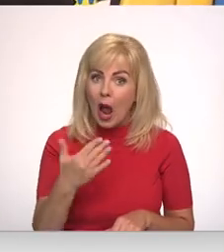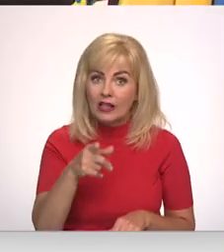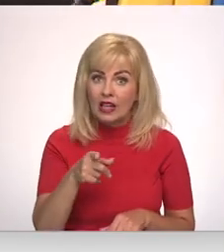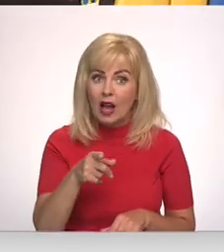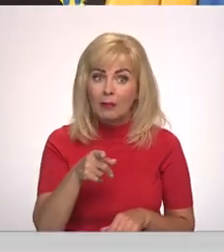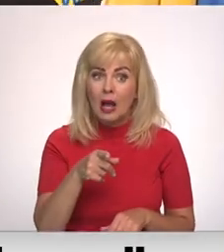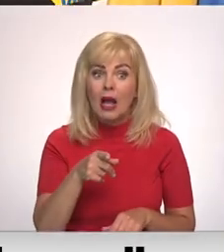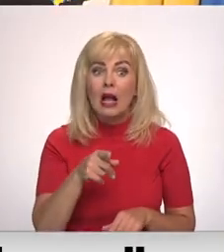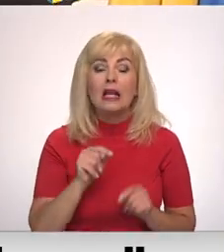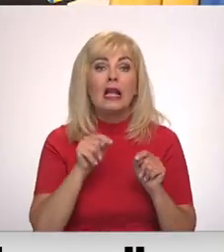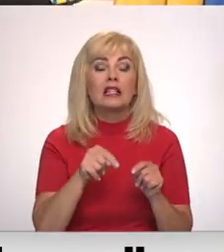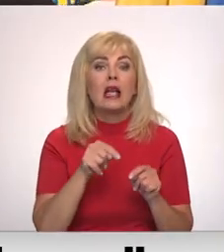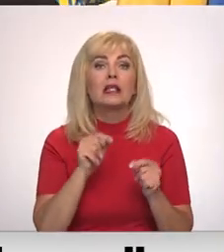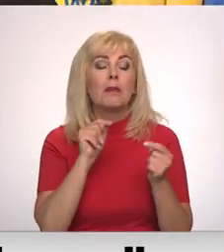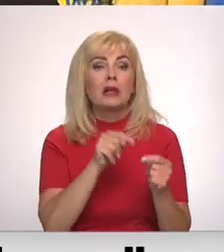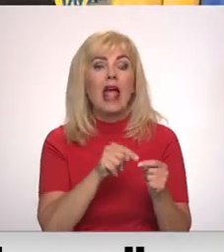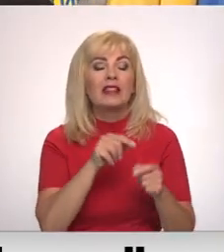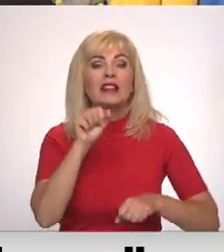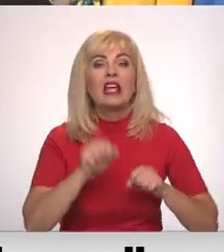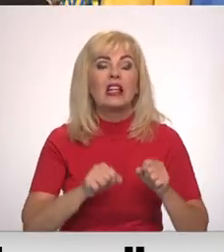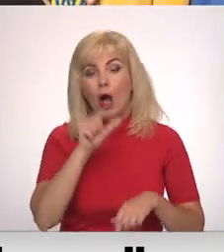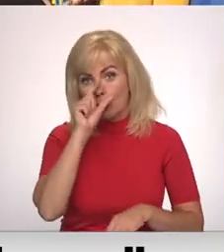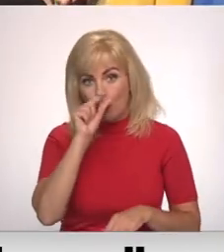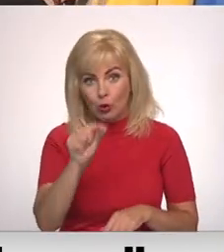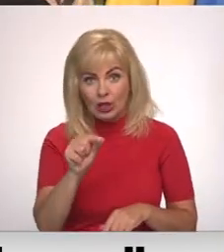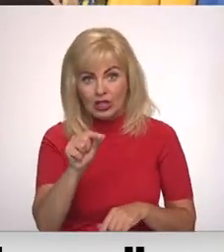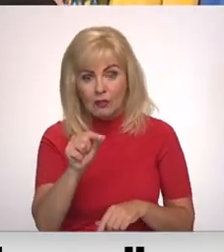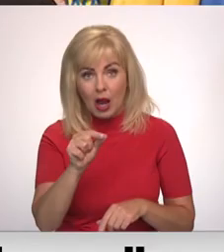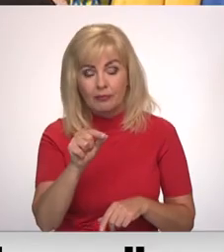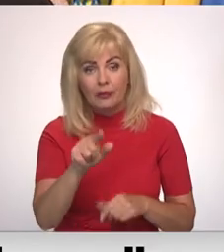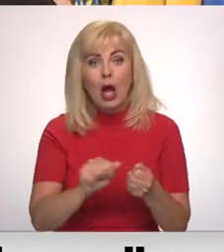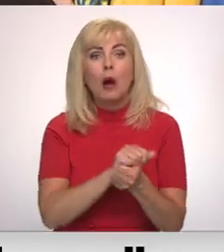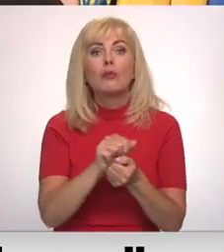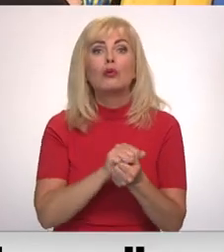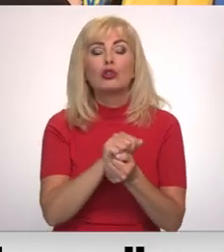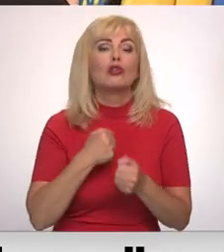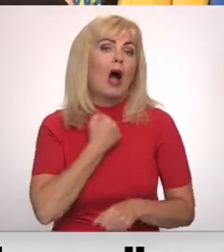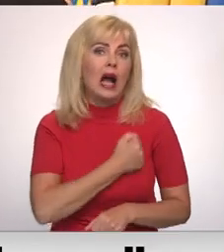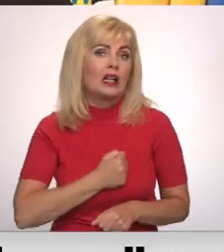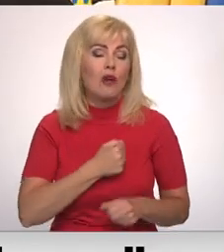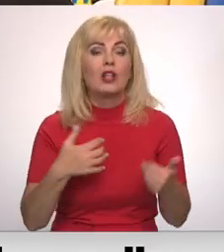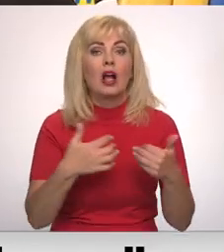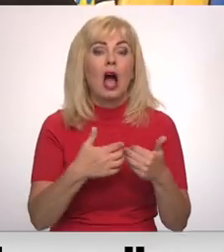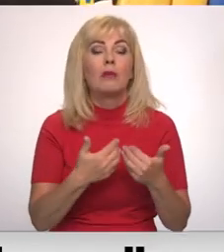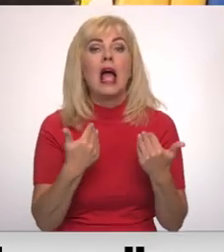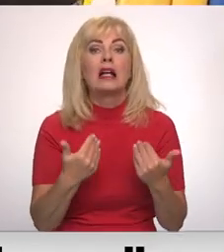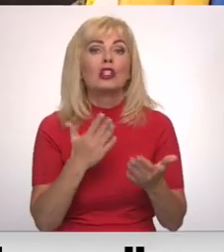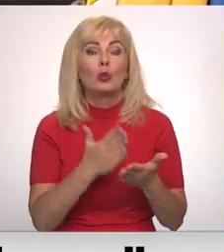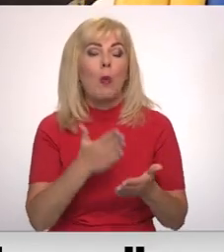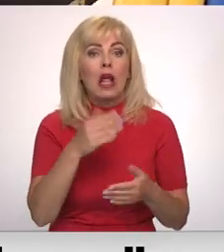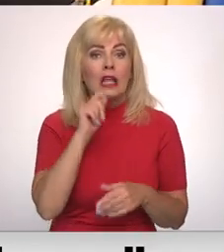pret diktatūru, pret putinismu un pret postošo agresīvo karu, kas šobrīd notiek